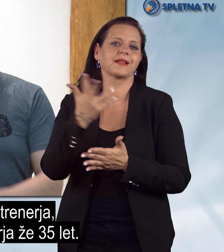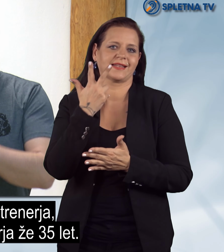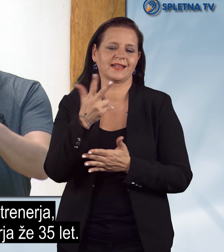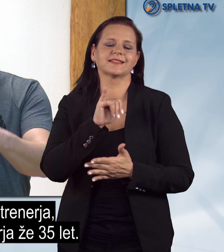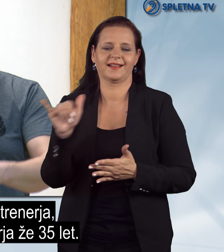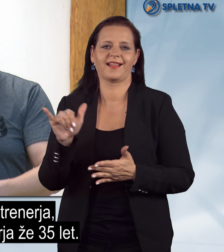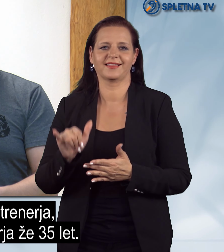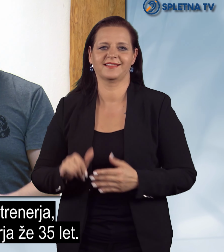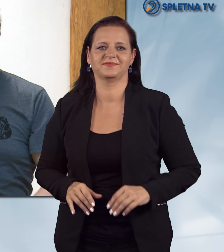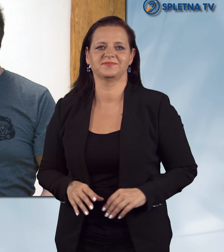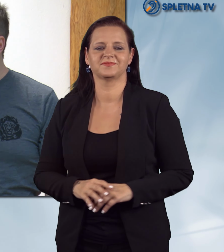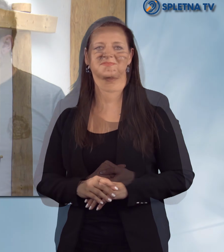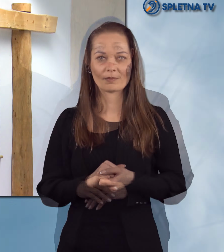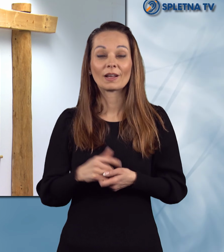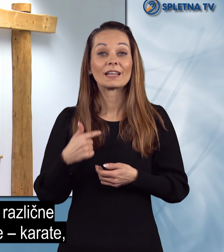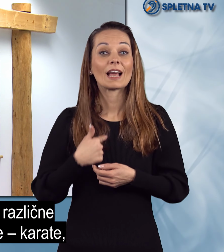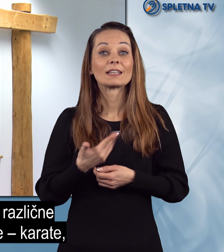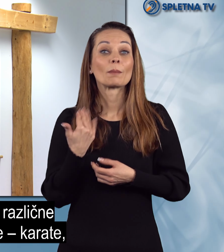let.